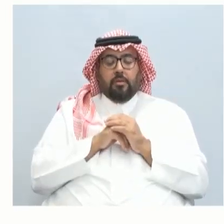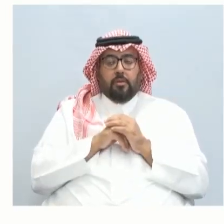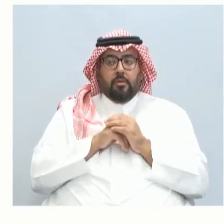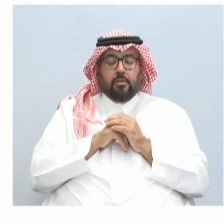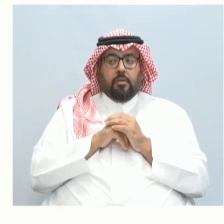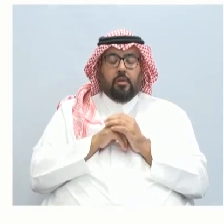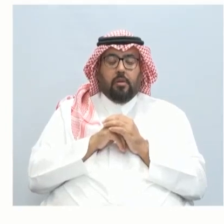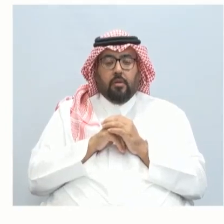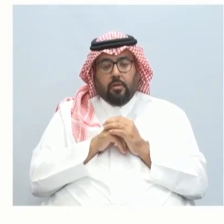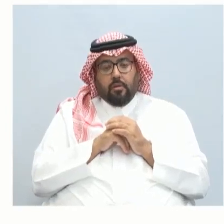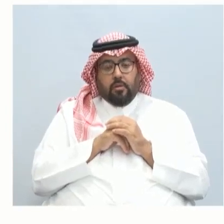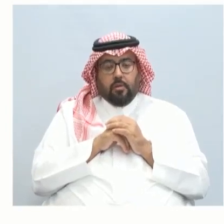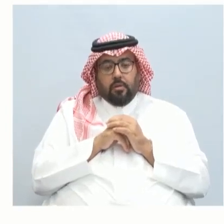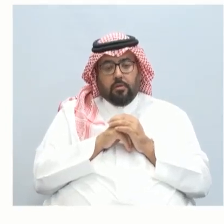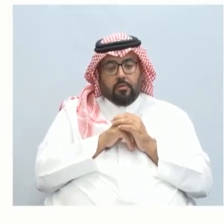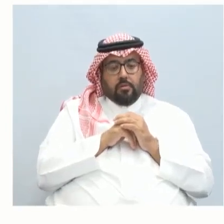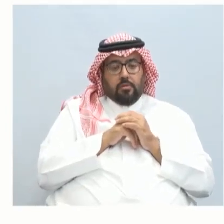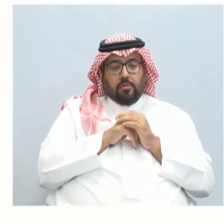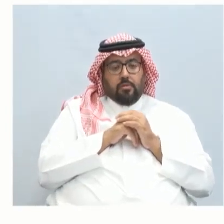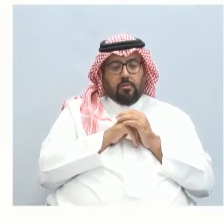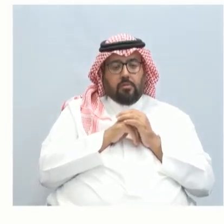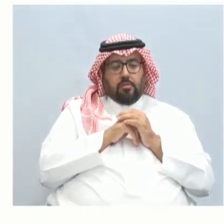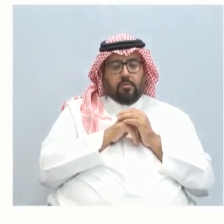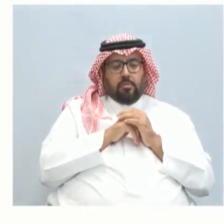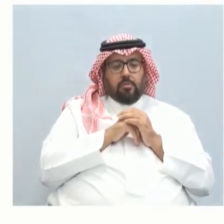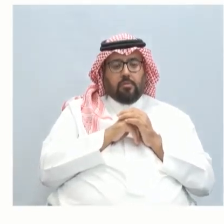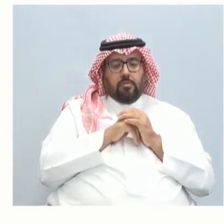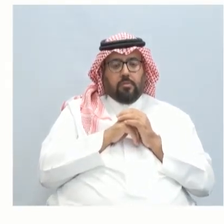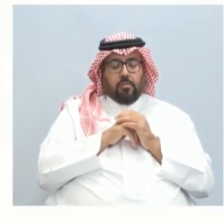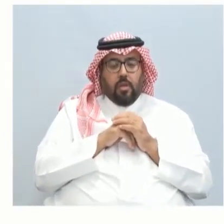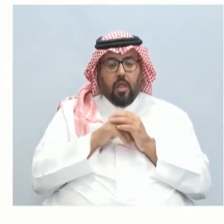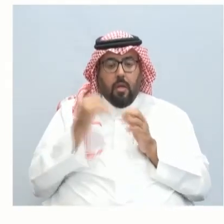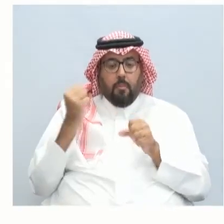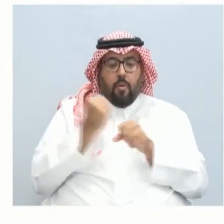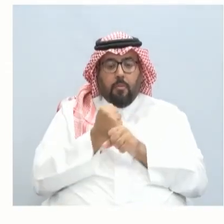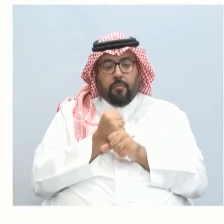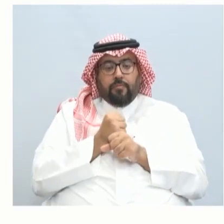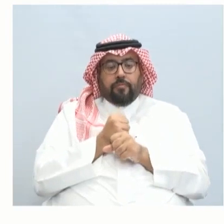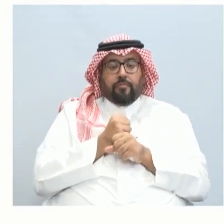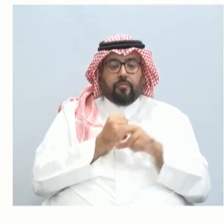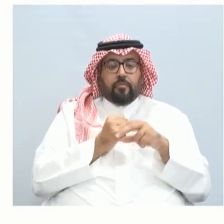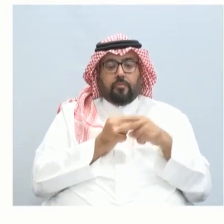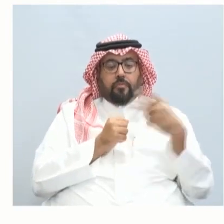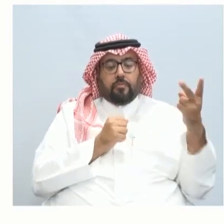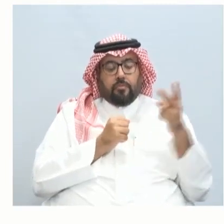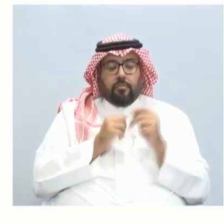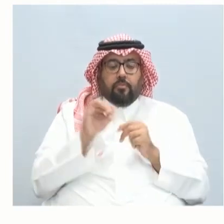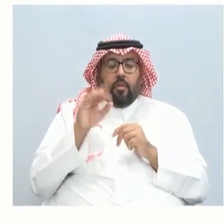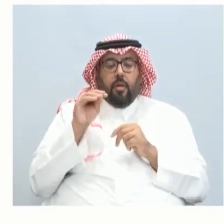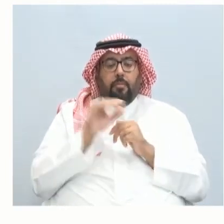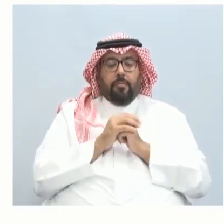اذا في تحديد الاهميه ومن حيث الاهميه لدينا عمل مهم وعمل غير